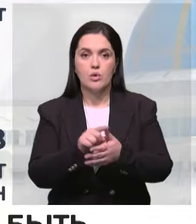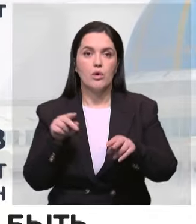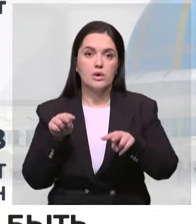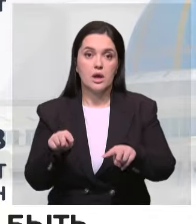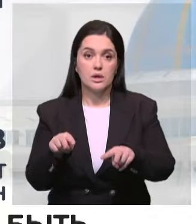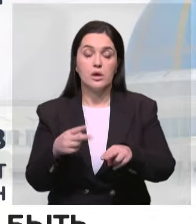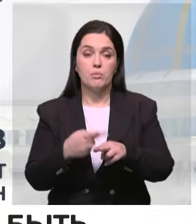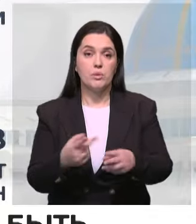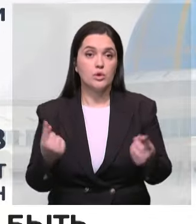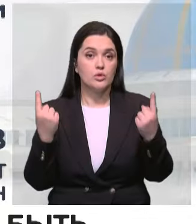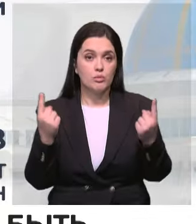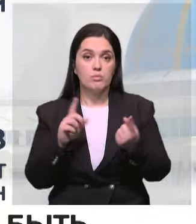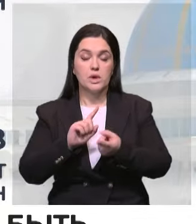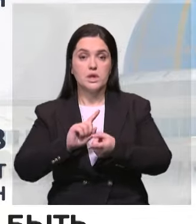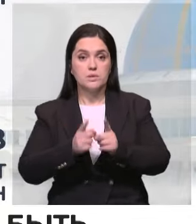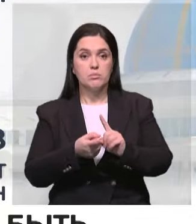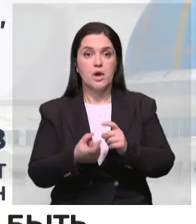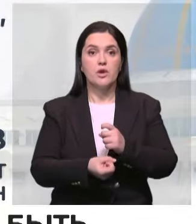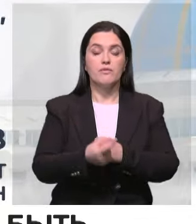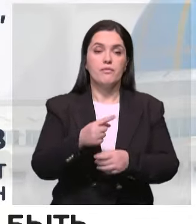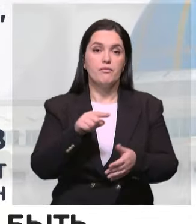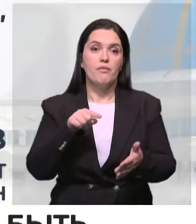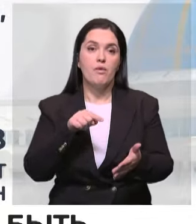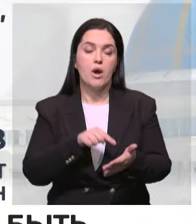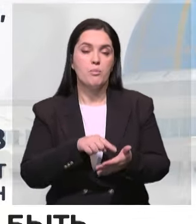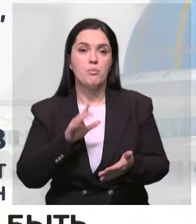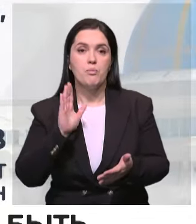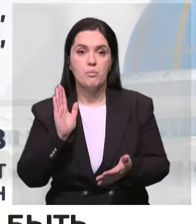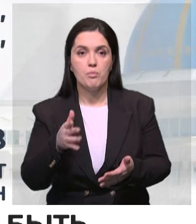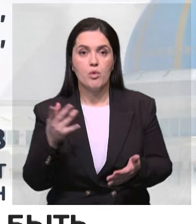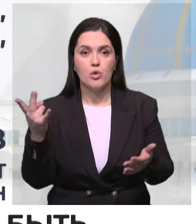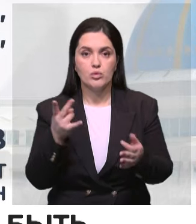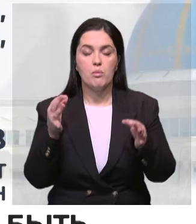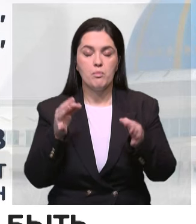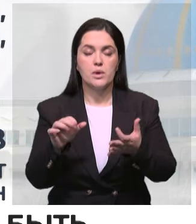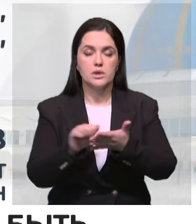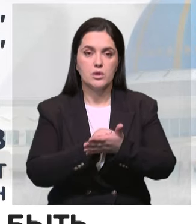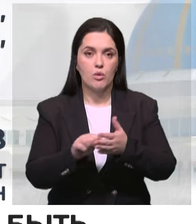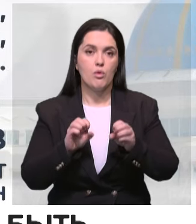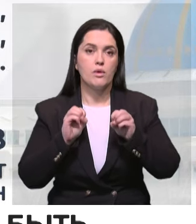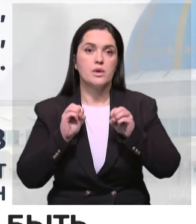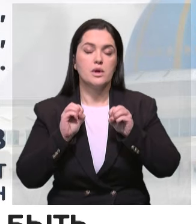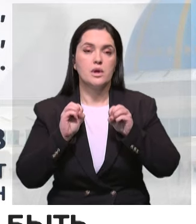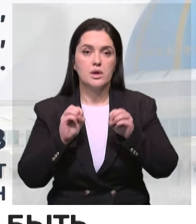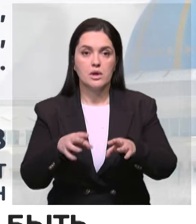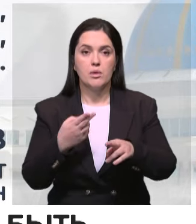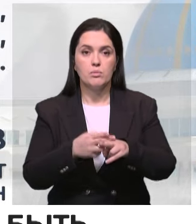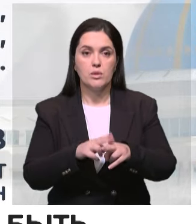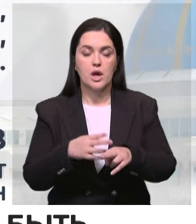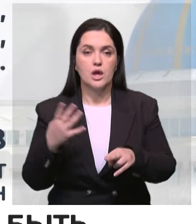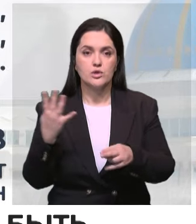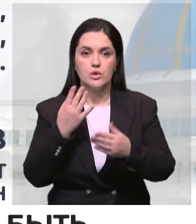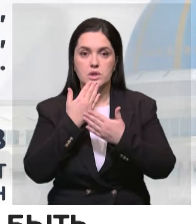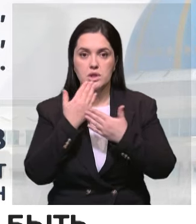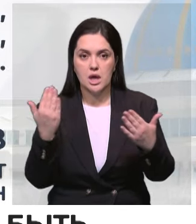учетом этих масштабных изменений возникает вопрос целесообразности сдачи декларации гражданами, подпадающими под четвертый